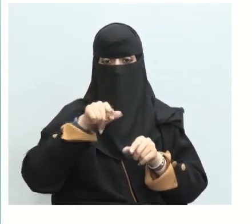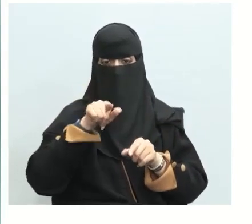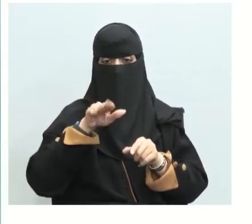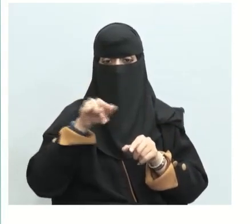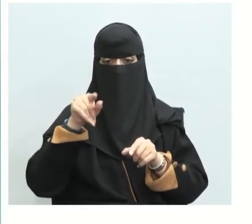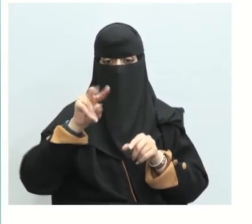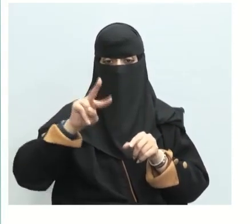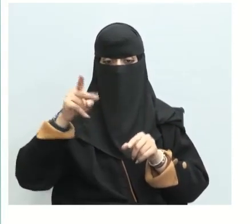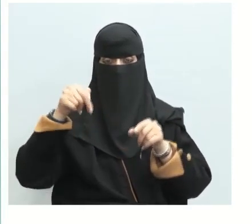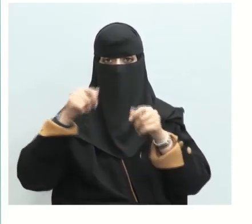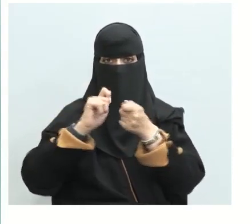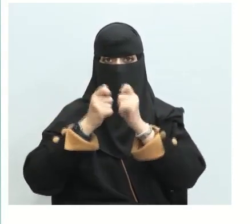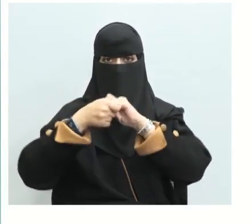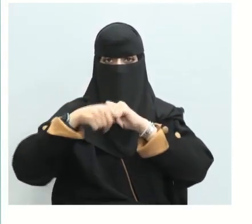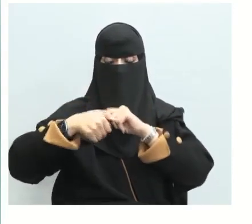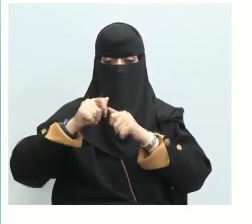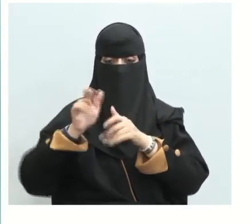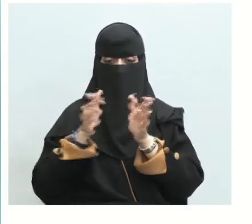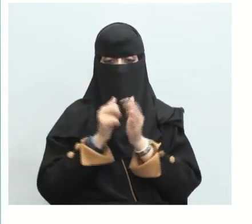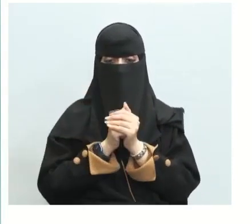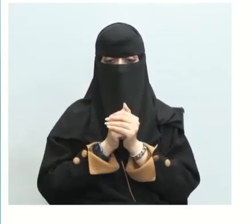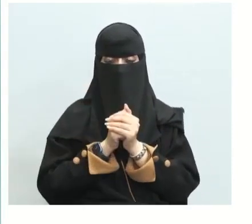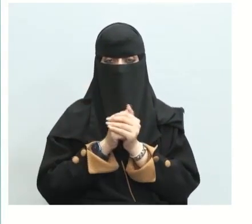بعد ذلك نقوم على تبديل الأجهزة.